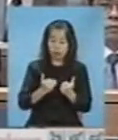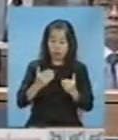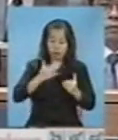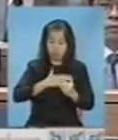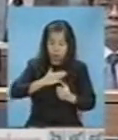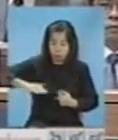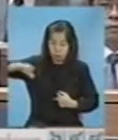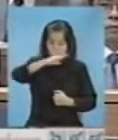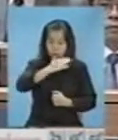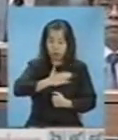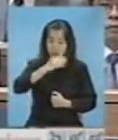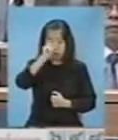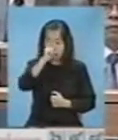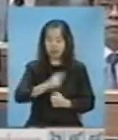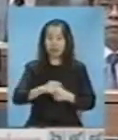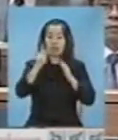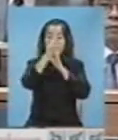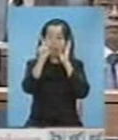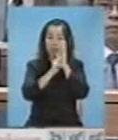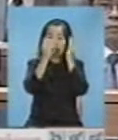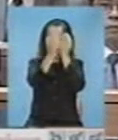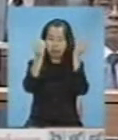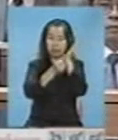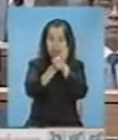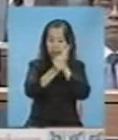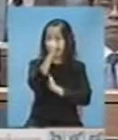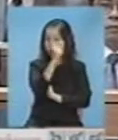วกกระผมก็คือรัฐธรรมนูญแก้